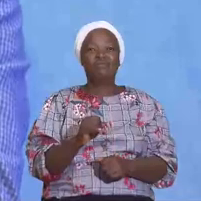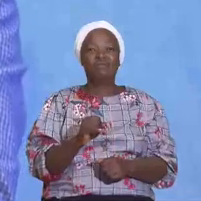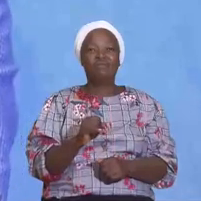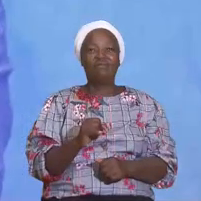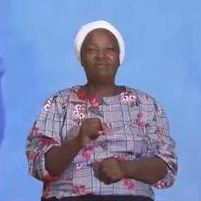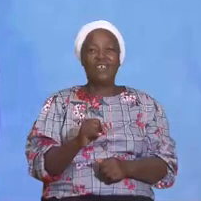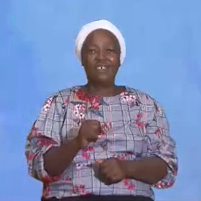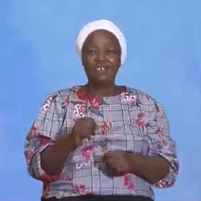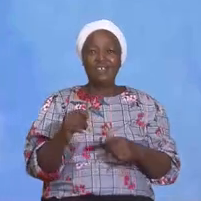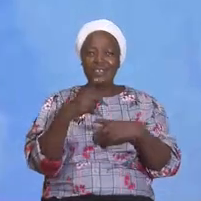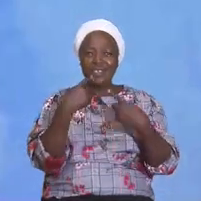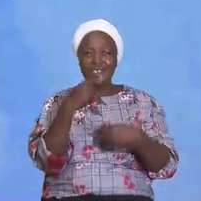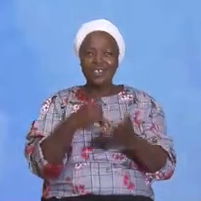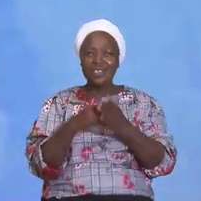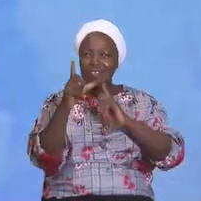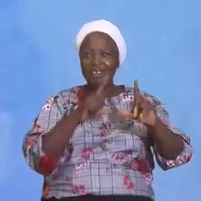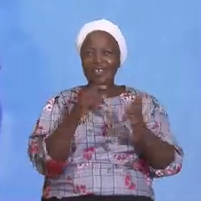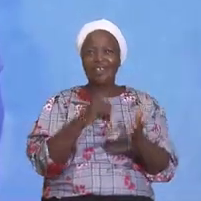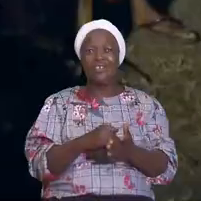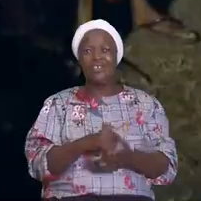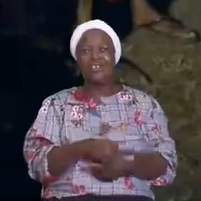parole par les miracles qui l'accompagnaient.